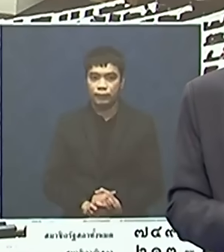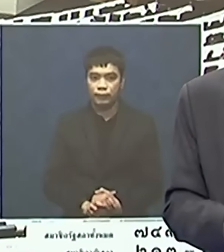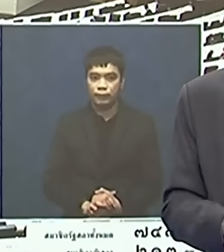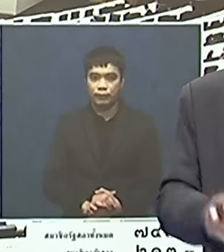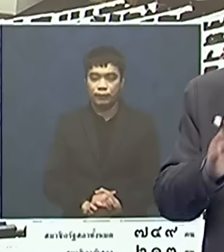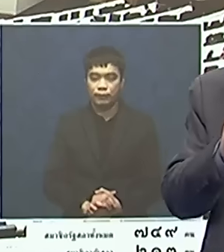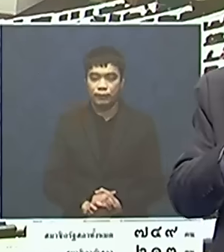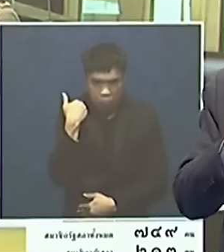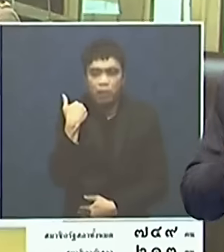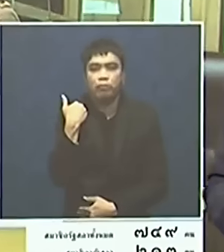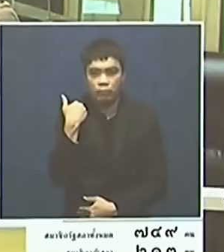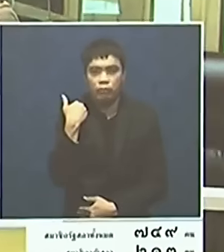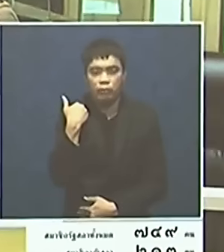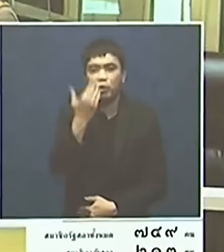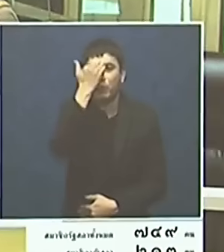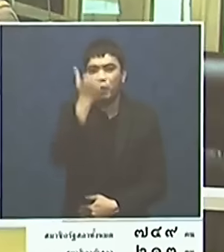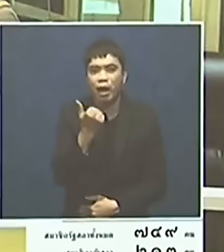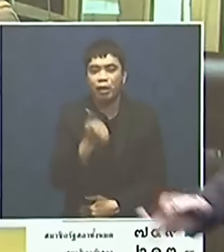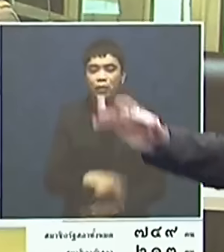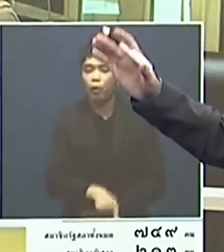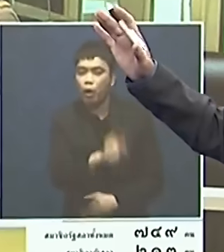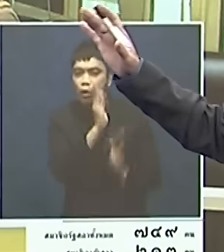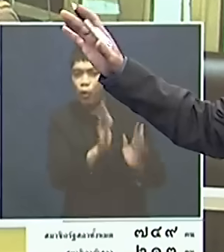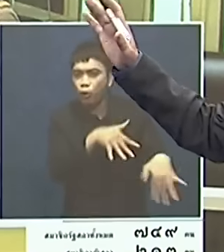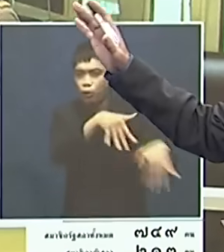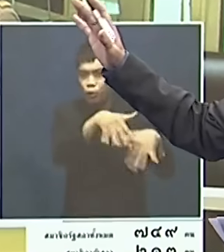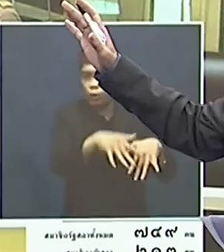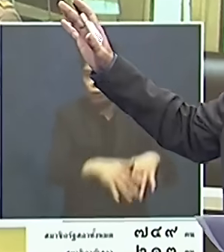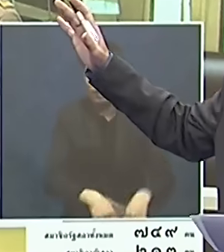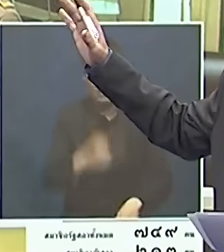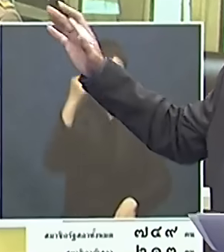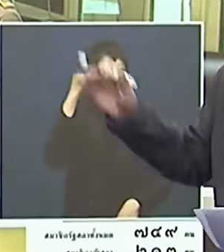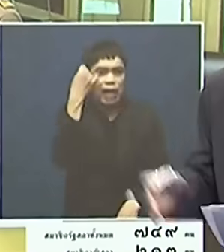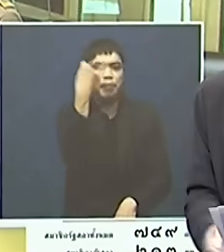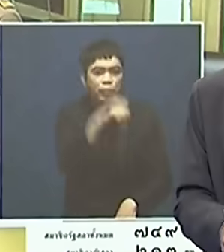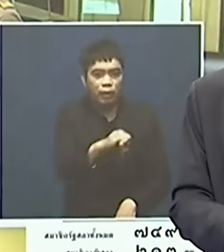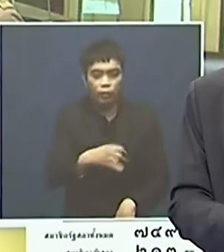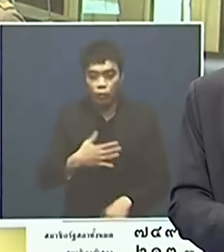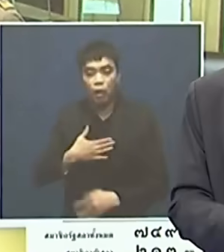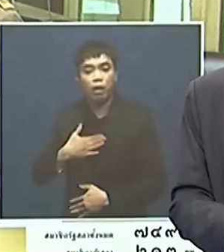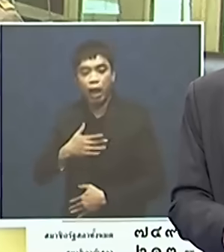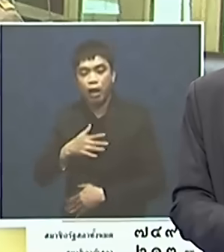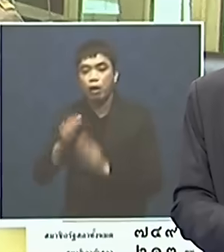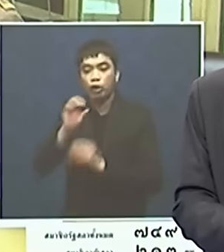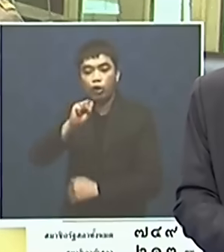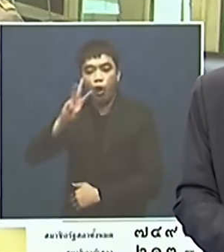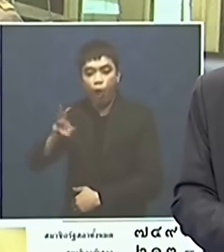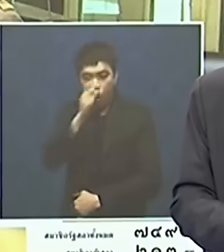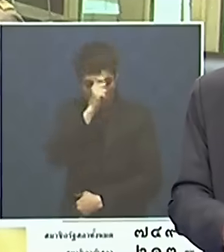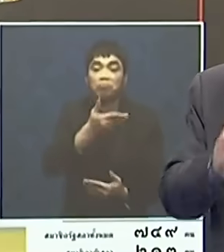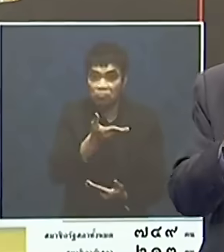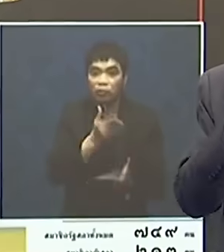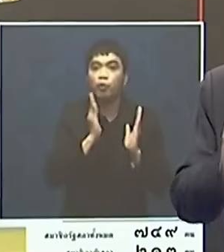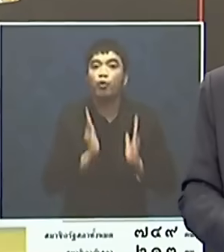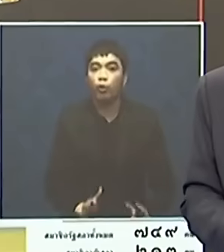บาทอย่างยิ่งเลยเมื่อวานนี้จัดได้ว่าเป็นสวตัวตึงครับที่ยืนปะทะคารมนะครับปะทะฝีปากกับทางส.สของพรรคก้าวไกล